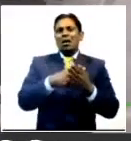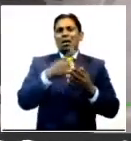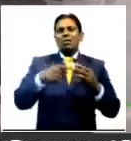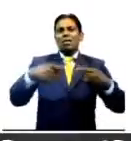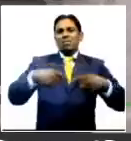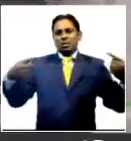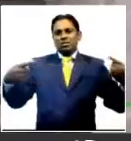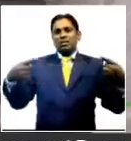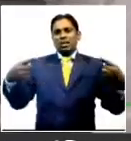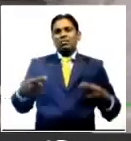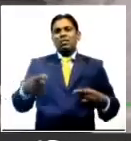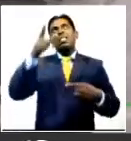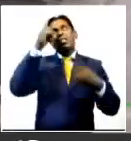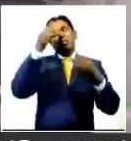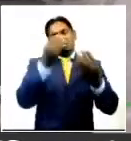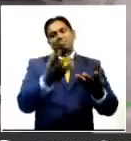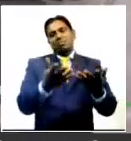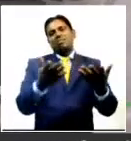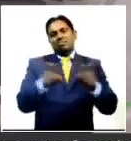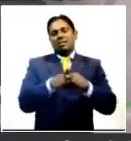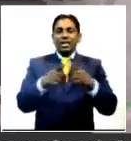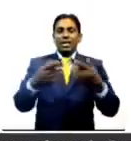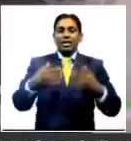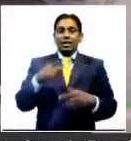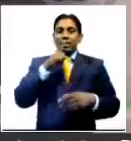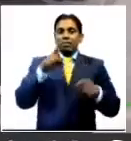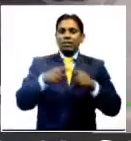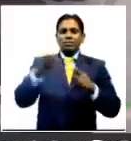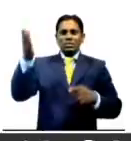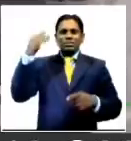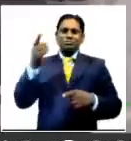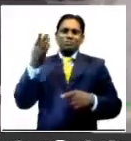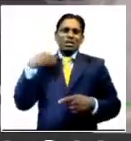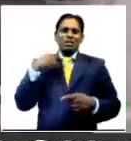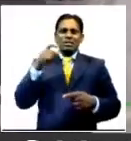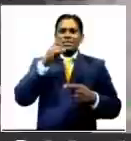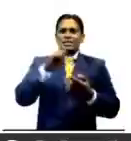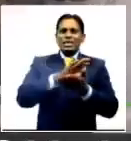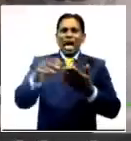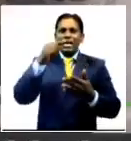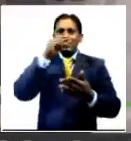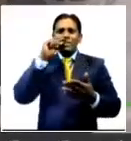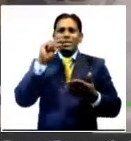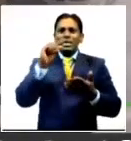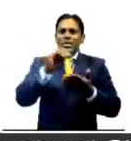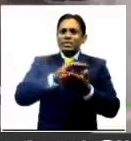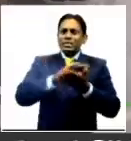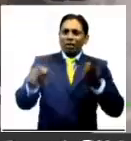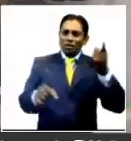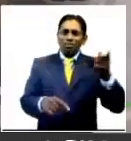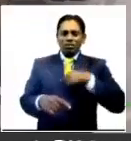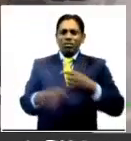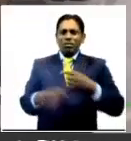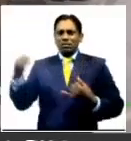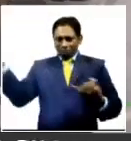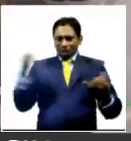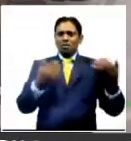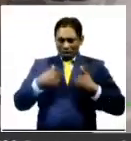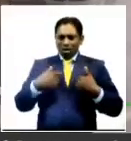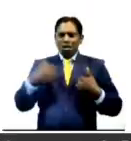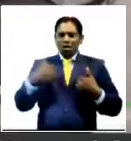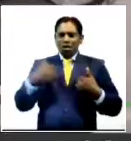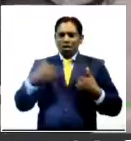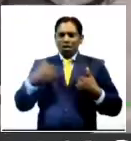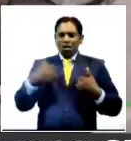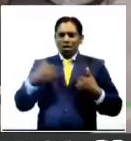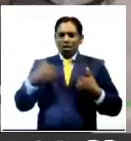තමුන් නාන්සලා චාලි චැප්ලින්ලා ගැන කතා කරනක අපි පුදුම වෙන්නේ නැහැ වෙන ඕන කෙනෙකුට ගහන්න මහින්දානන්දට ගහන්න ජොන් ස්ටෙන්ට ගහන්න අධිකරණයට ගහන්න එපා හරෙන් පලන්දු